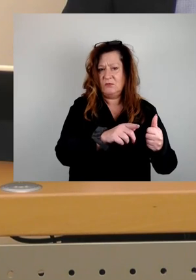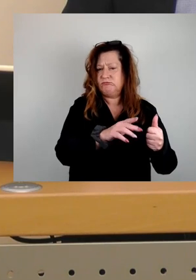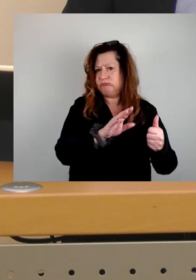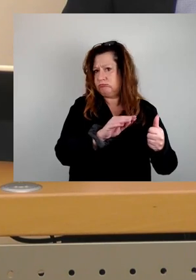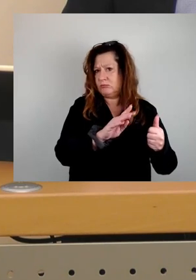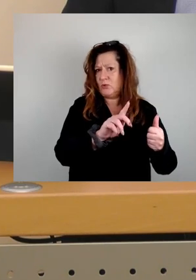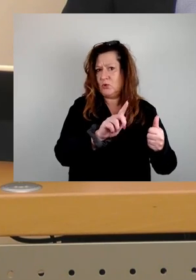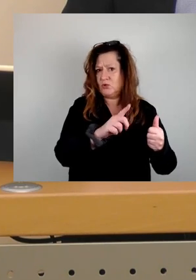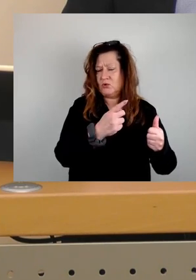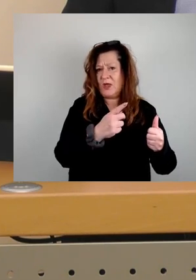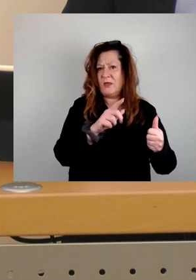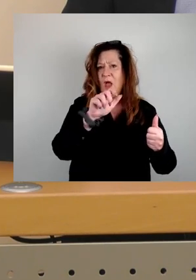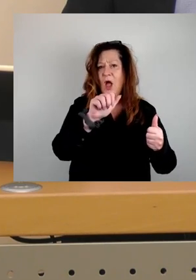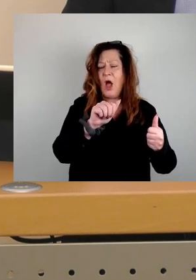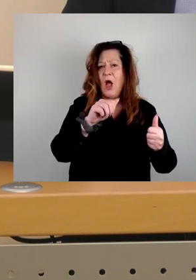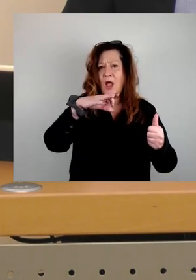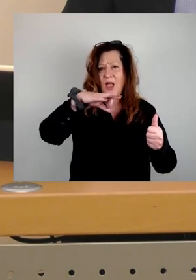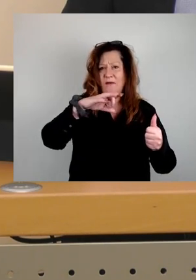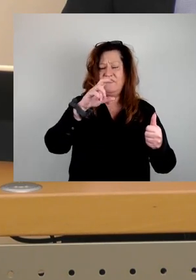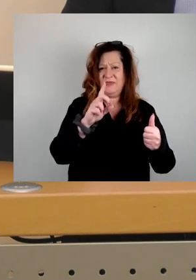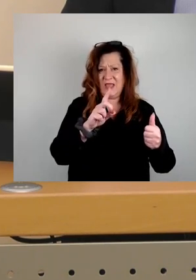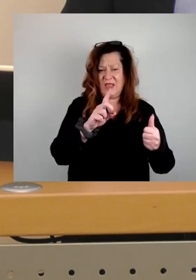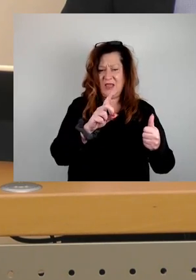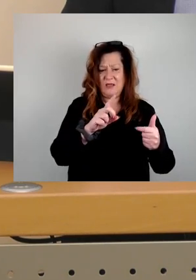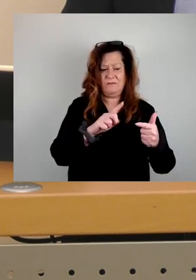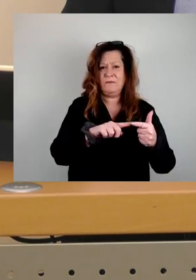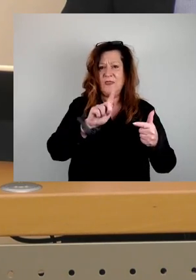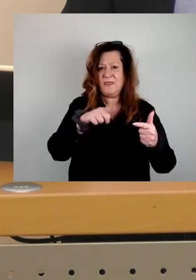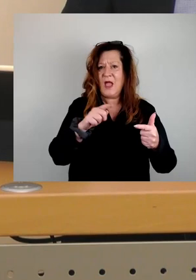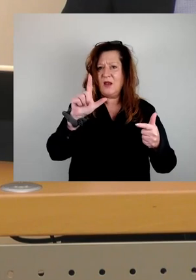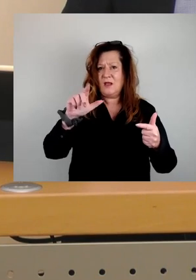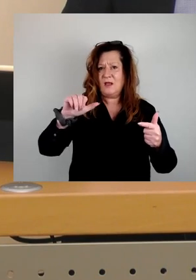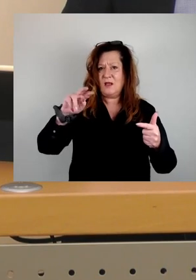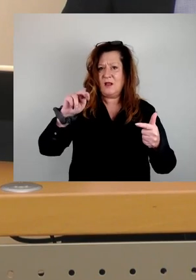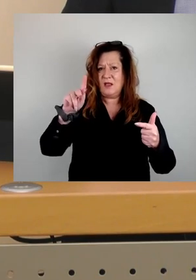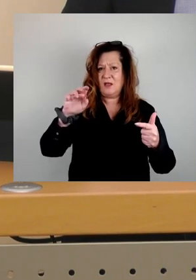Darf zunächst die AfD, Herr Nazinski, dann Fraktion Die Linke bitten, das einzubringen.